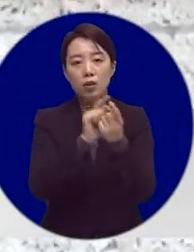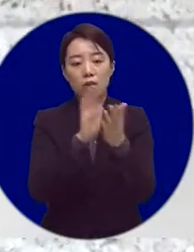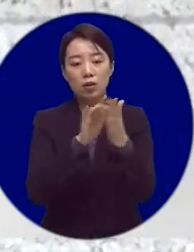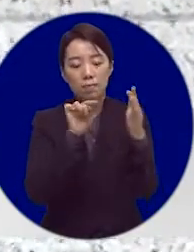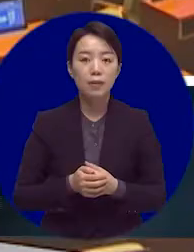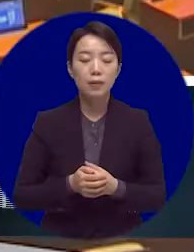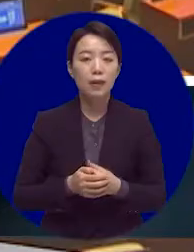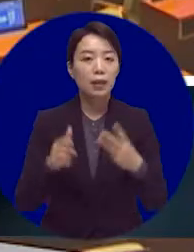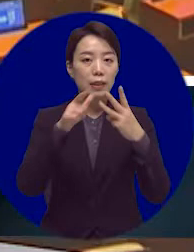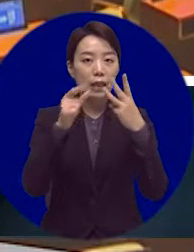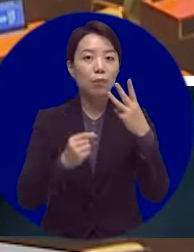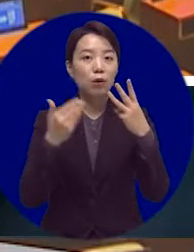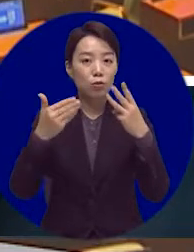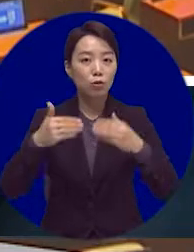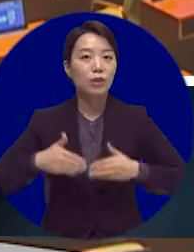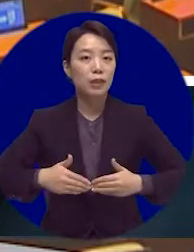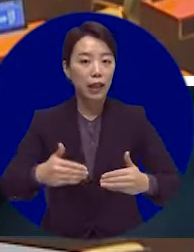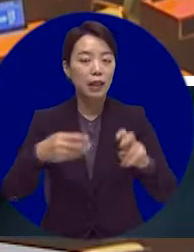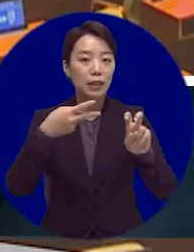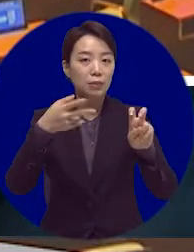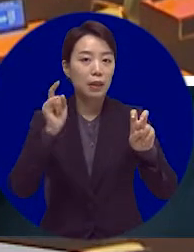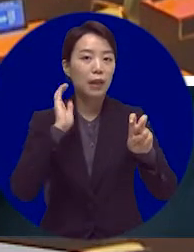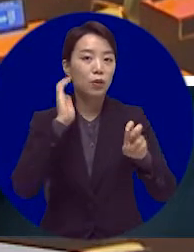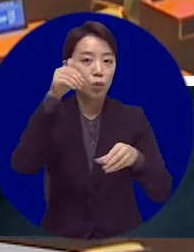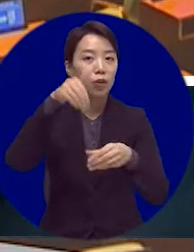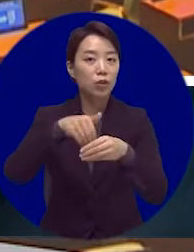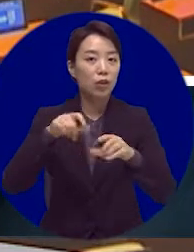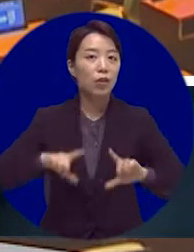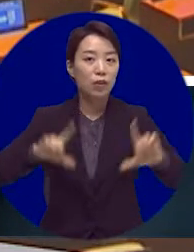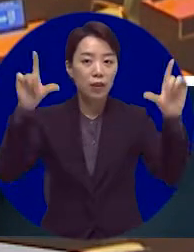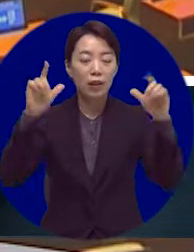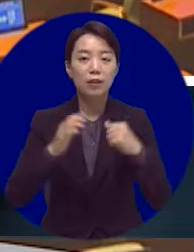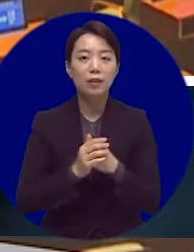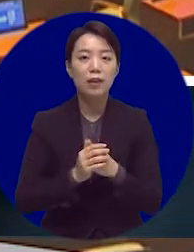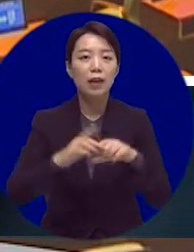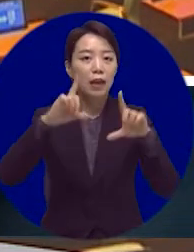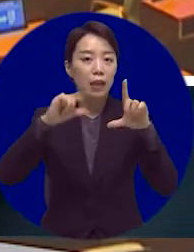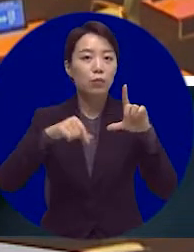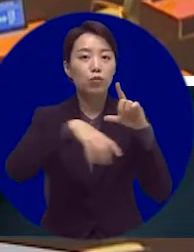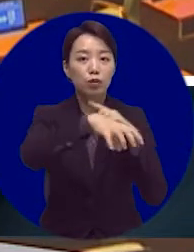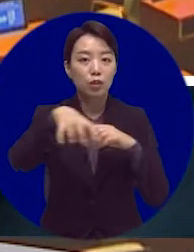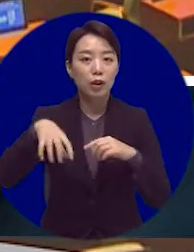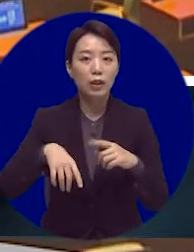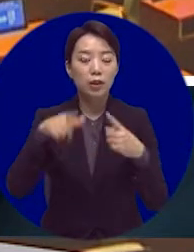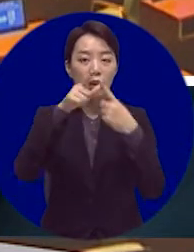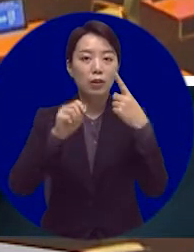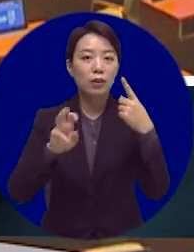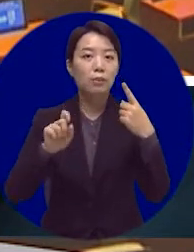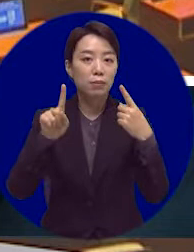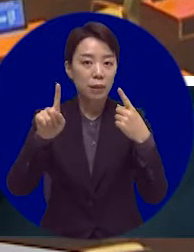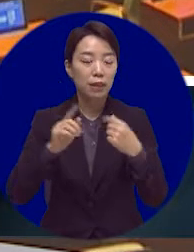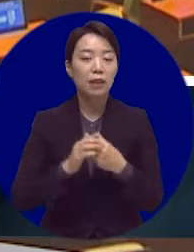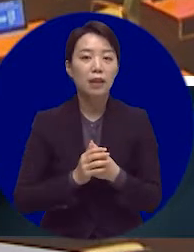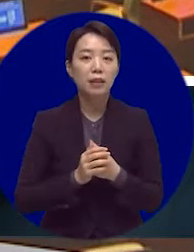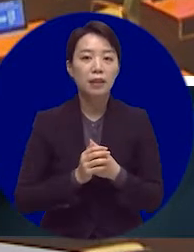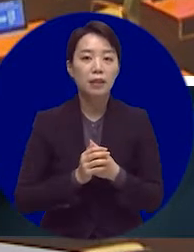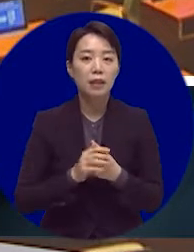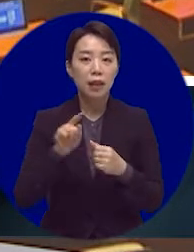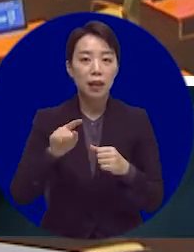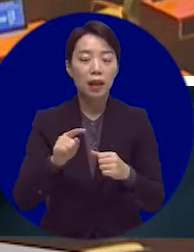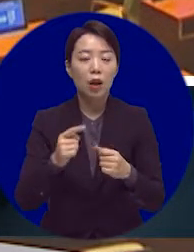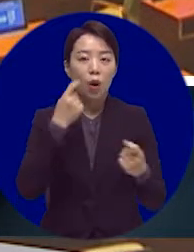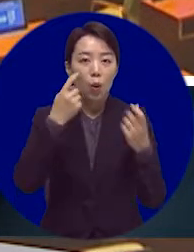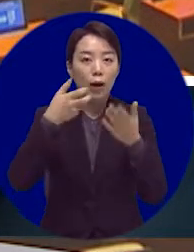방침입니다. 3월 9일 실시하는 제20대 대통령 선거일에는 일부 지역에서 1월 31일까지